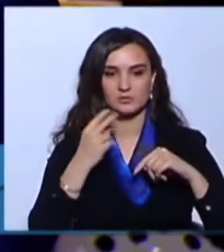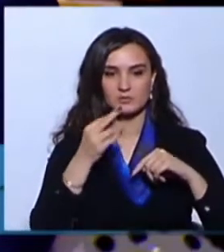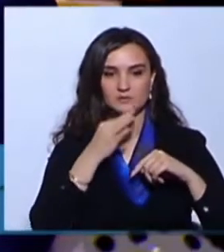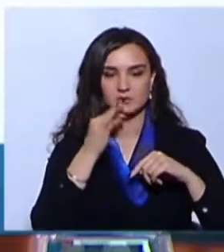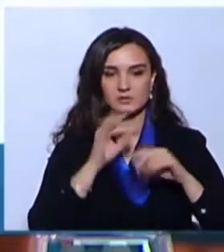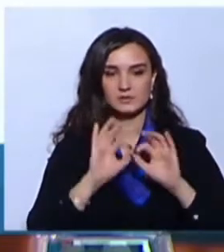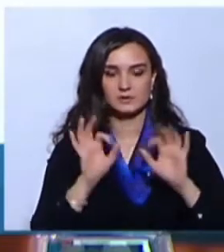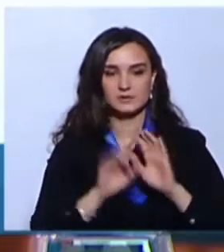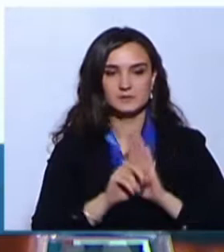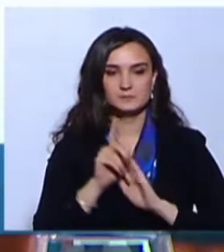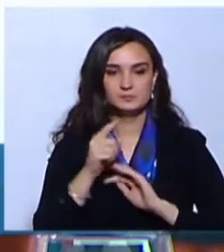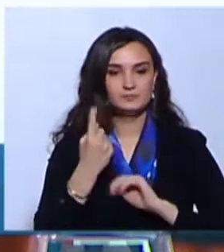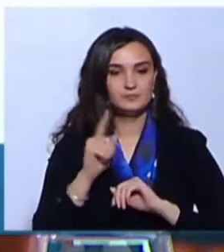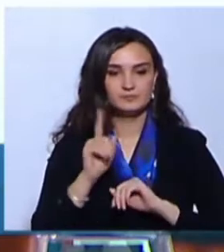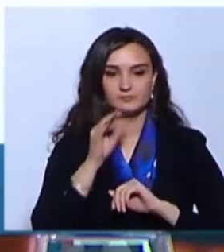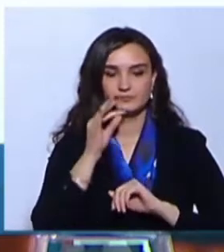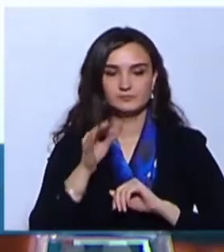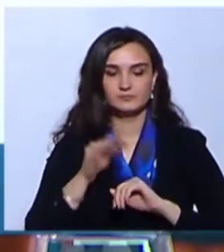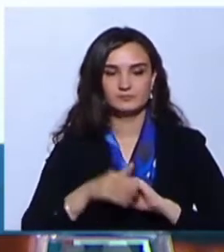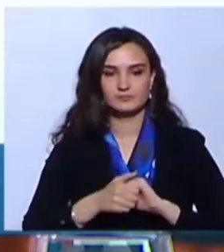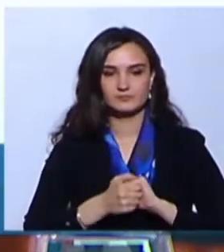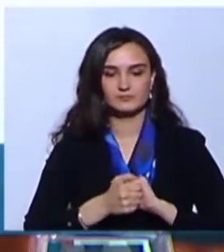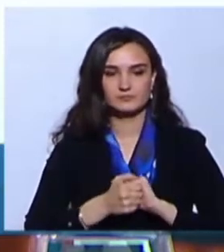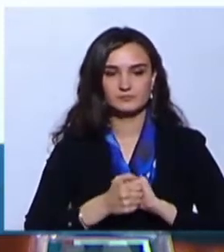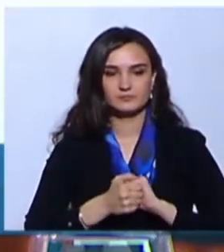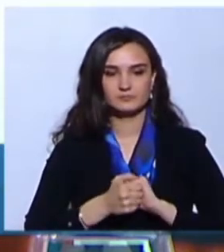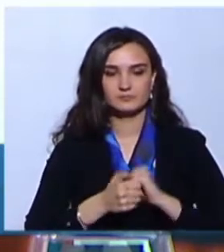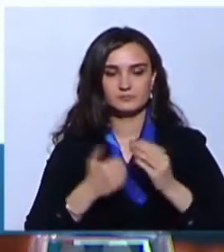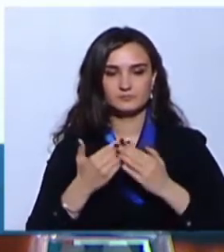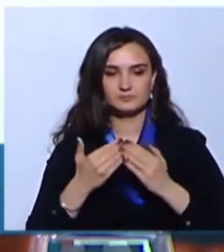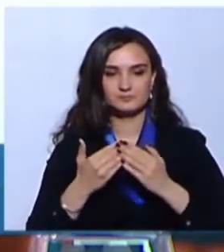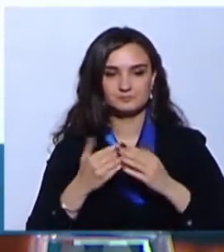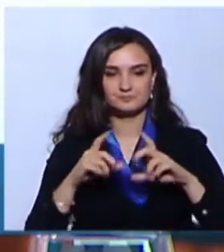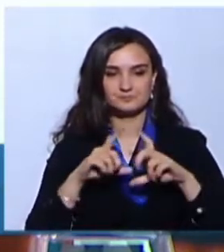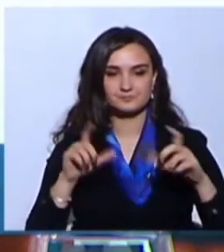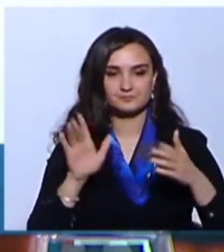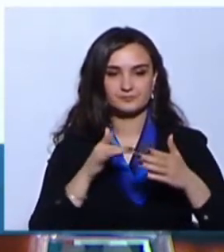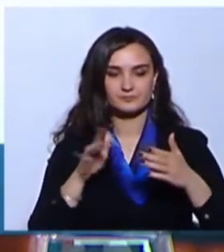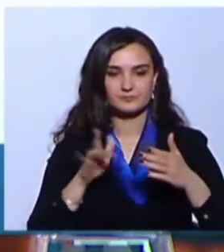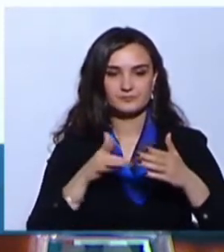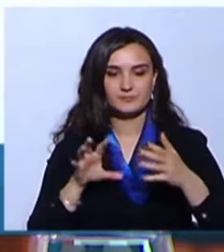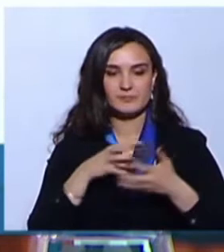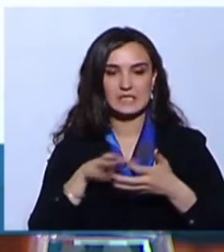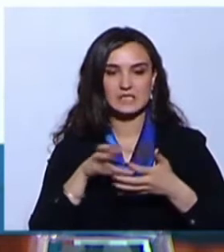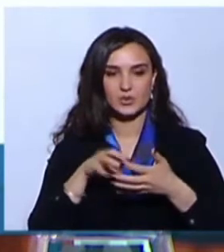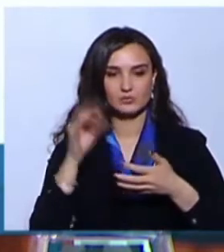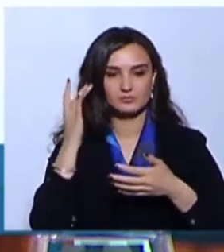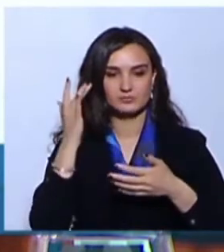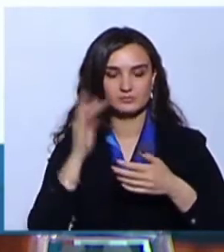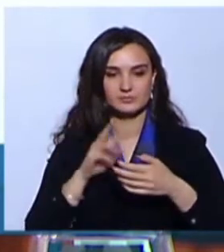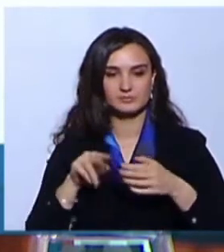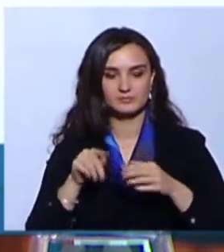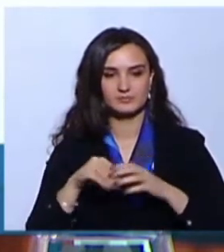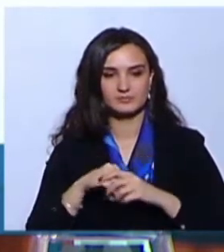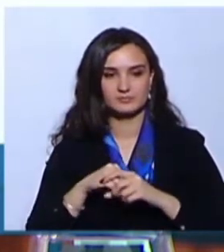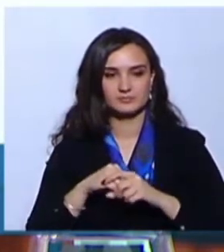საუბარს დაიწყებ, ერთი რამ ვუთხრა. როდესაც მაგალითად წარმოვიდგინოთ პლანშეტი, არის ქსეროქსის აპარატი